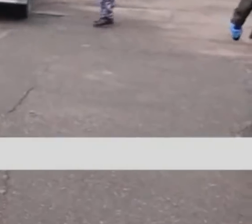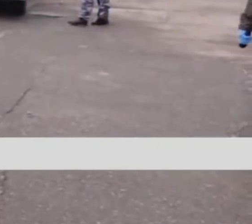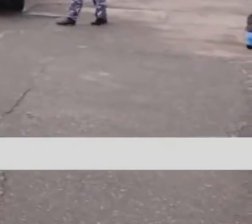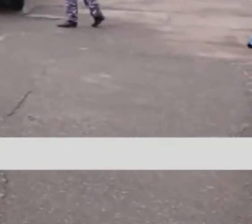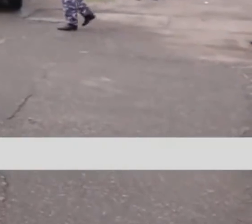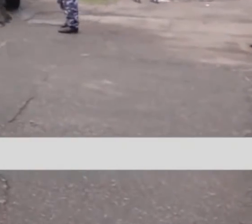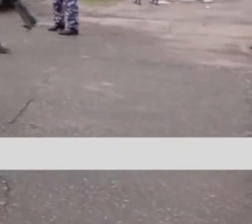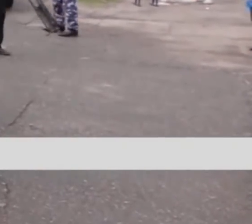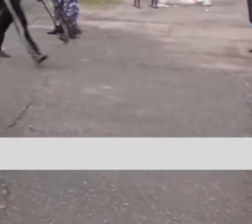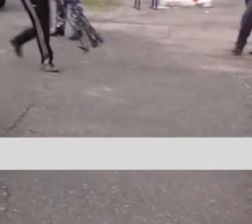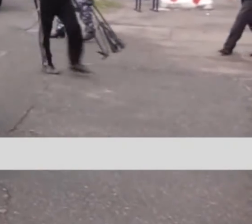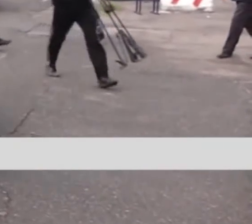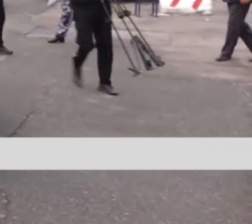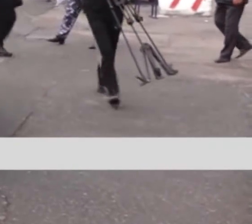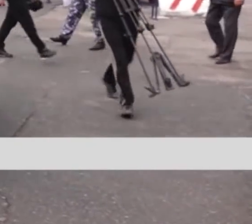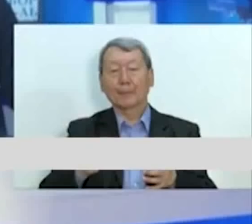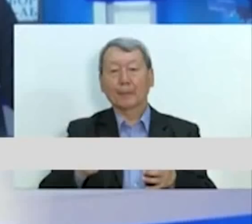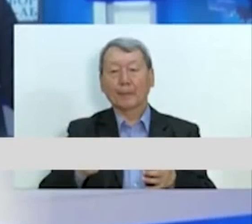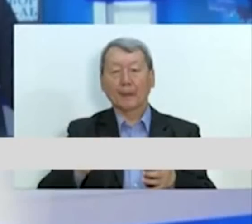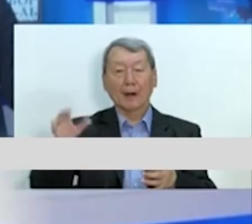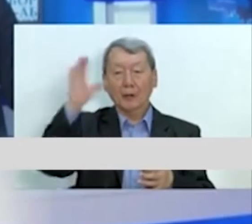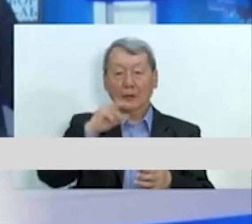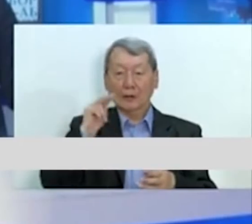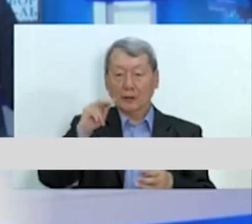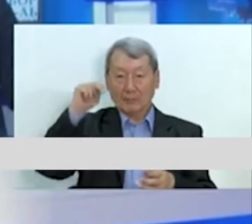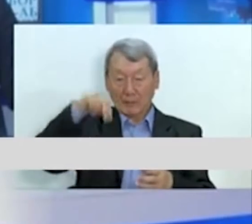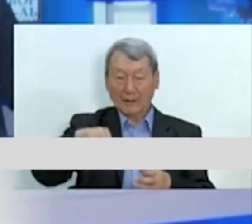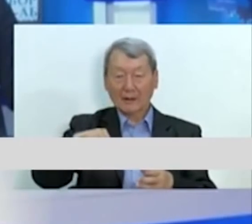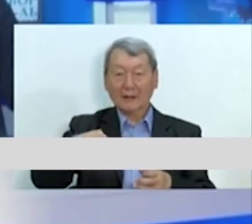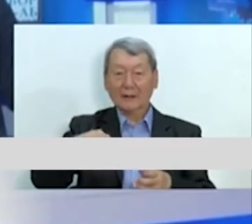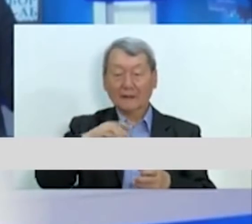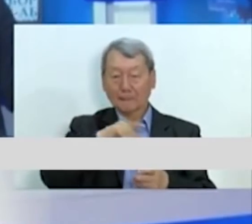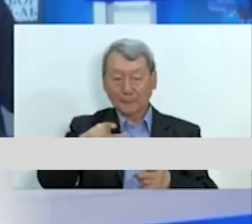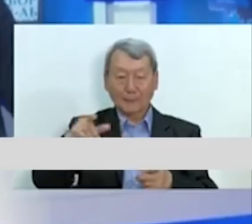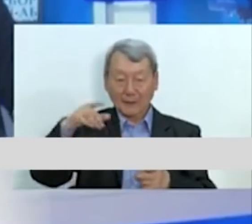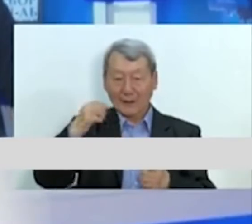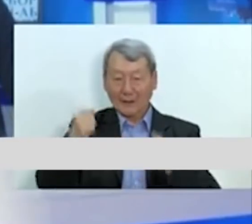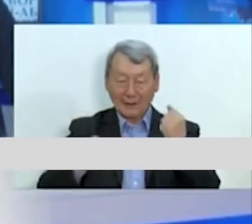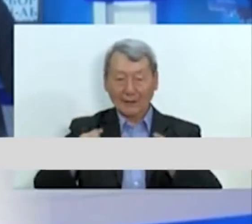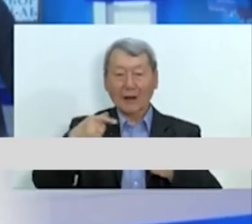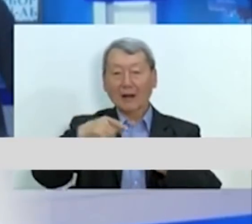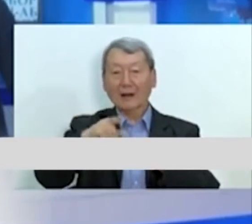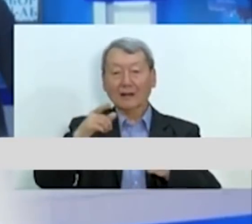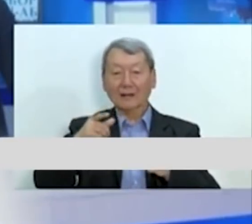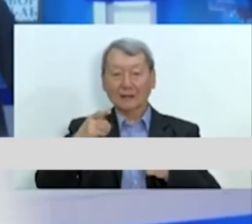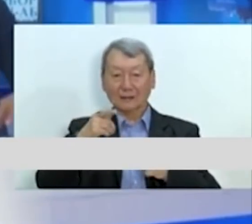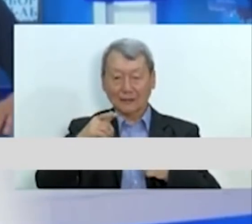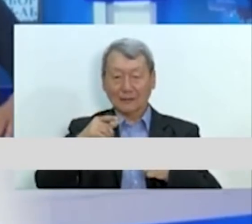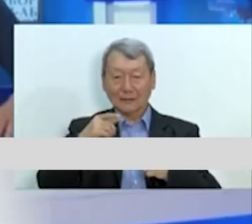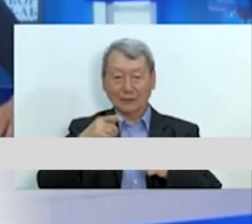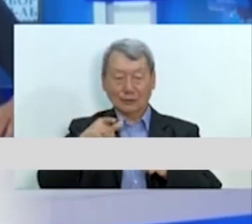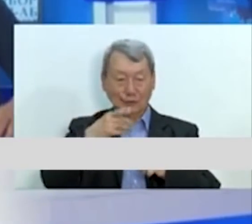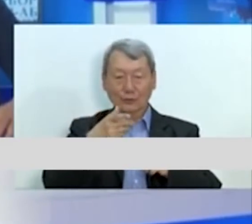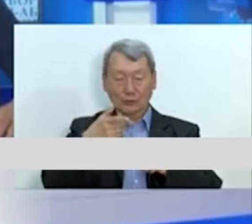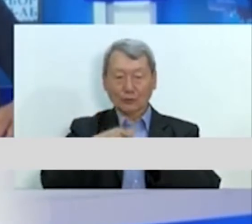Алардын арасында мас абалында жүргөн айдоочулар да болгон. Өзгөчө абал учурунда спирттик ичимдик колдонуу бул дагы өзгөчө оор жагдай